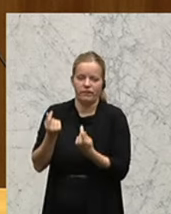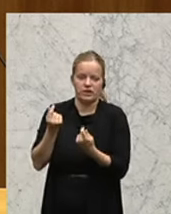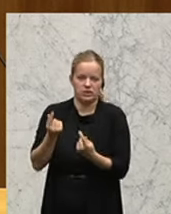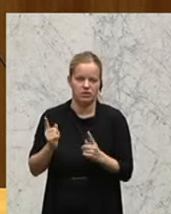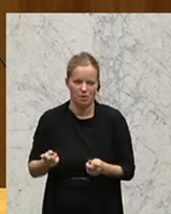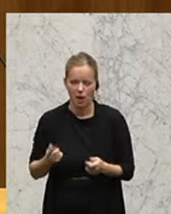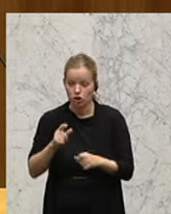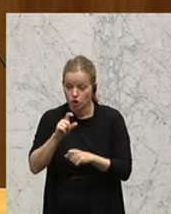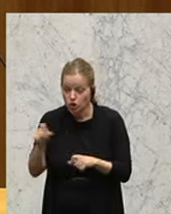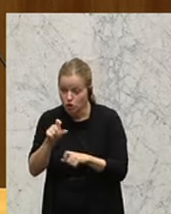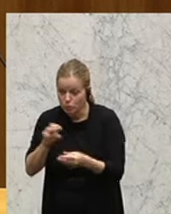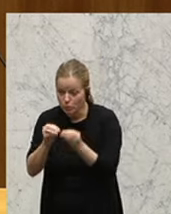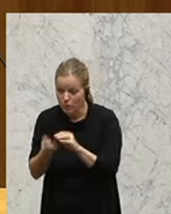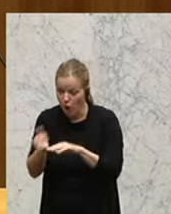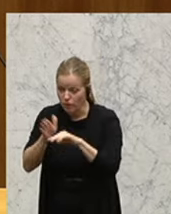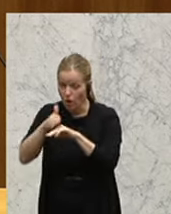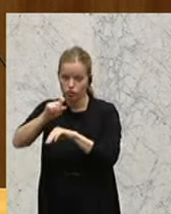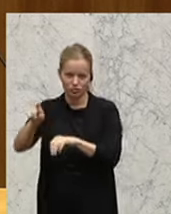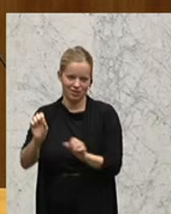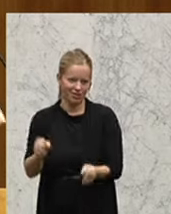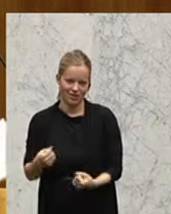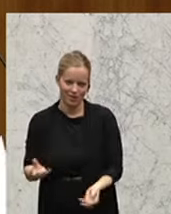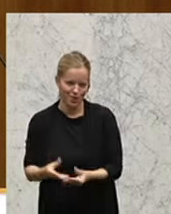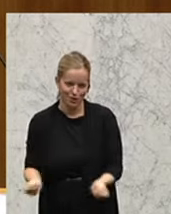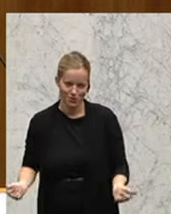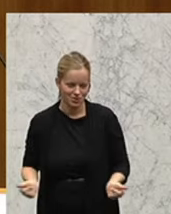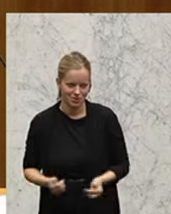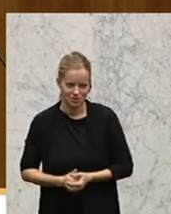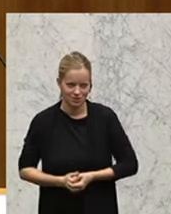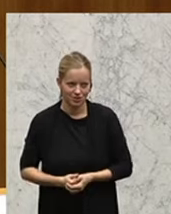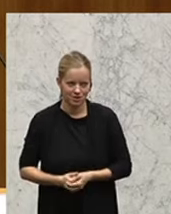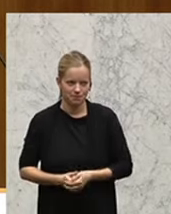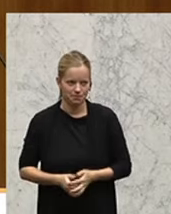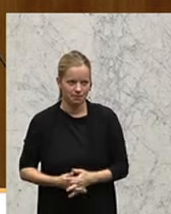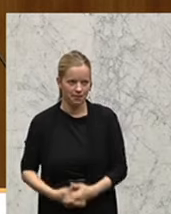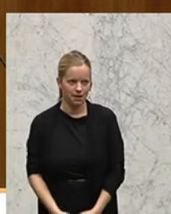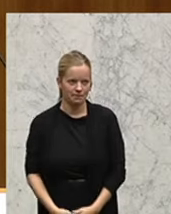Schuldenproblem nicht mit noch mehr Schulden wegbekomme. Gut.